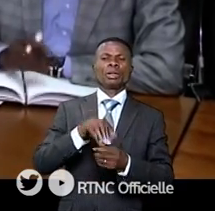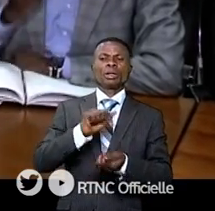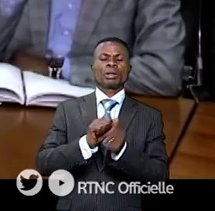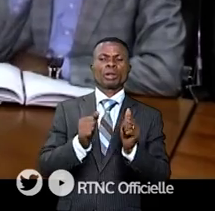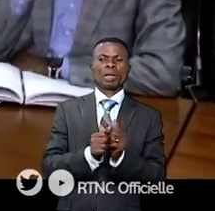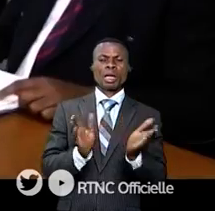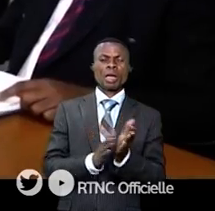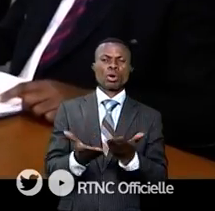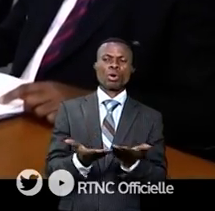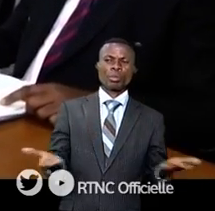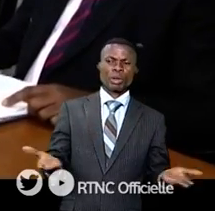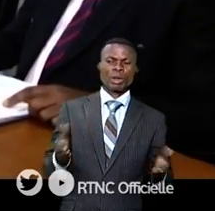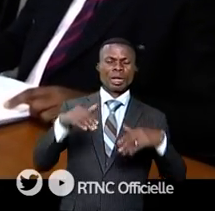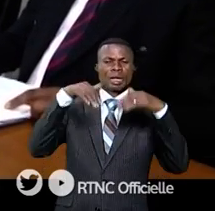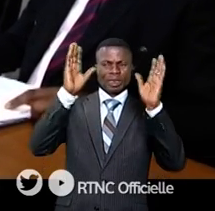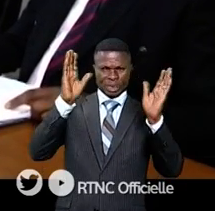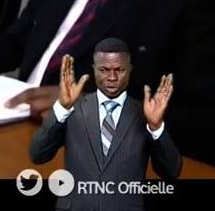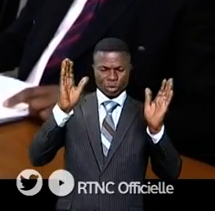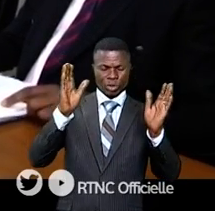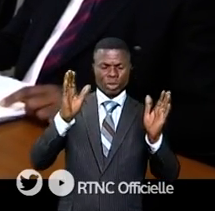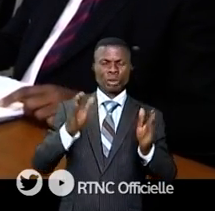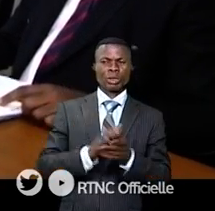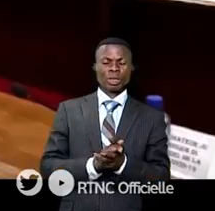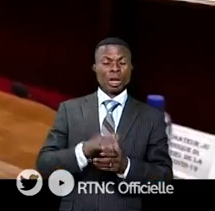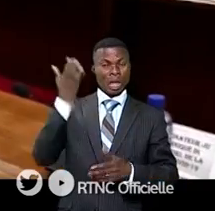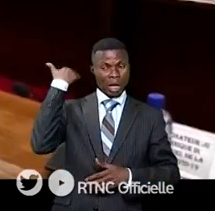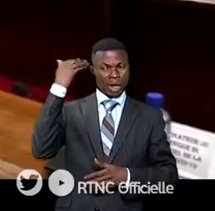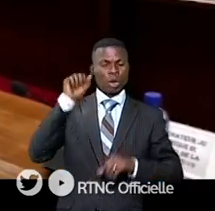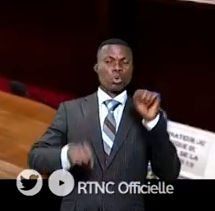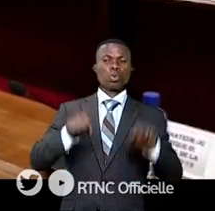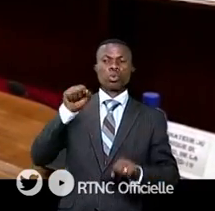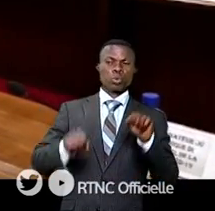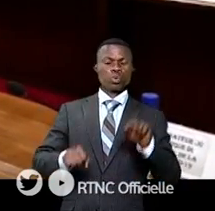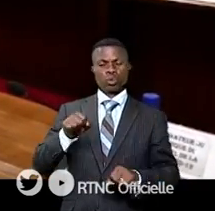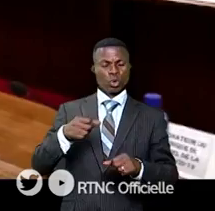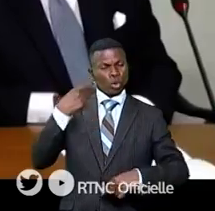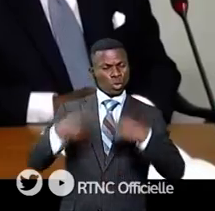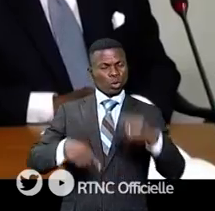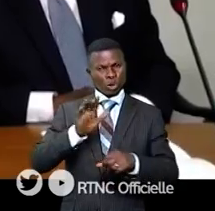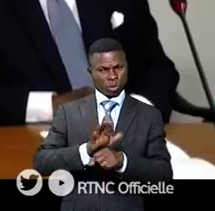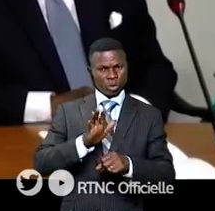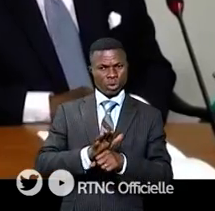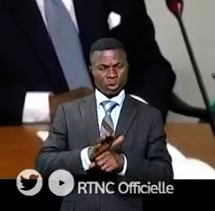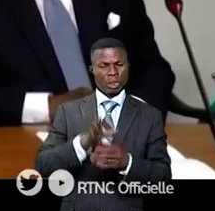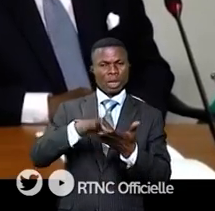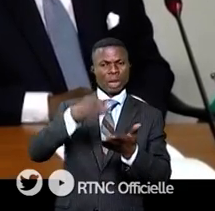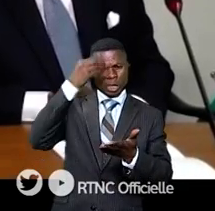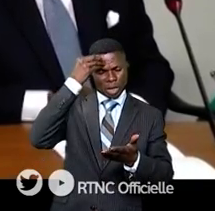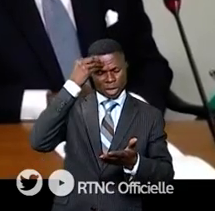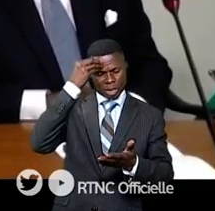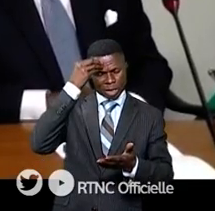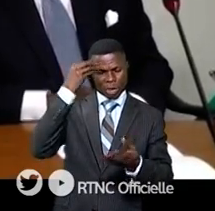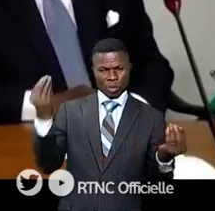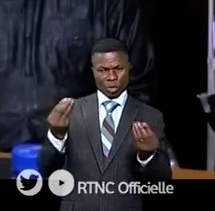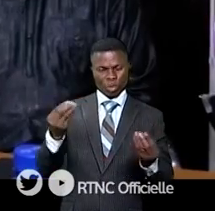de l'école primaire et secondaire, on a redouté quand même la promiscuité, n'est-ce pas, des élèves par rapport